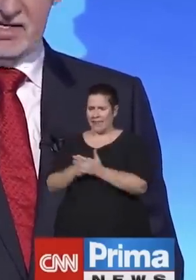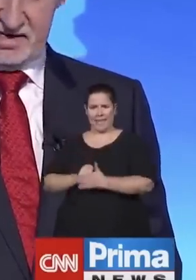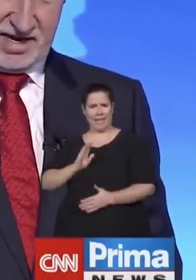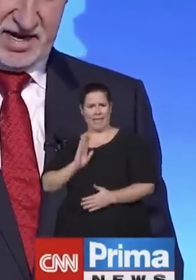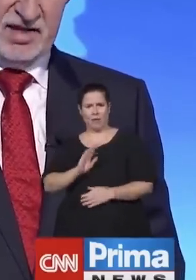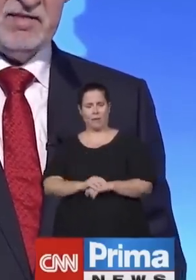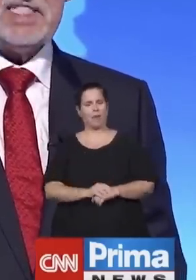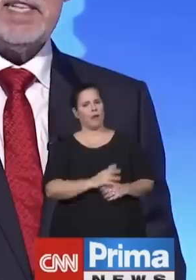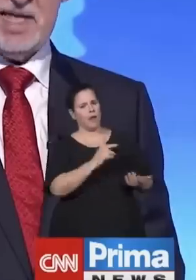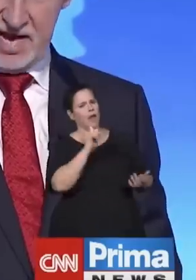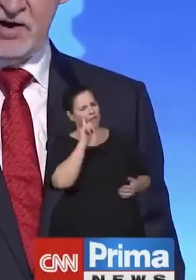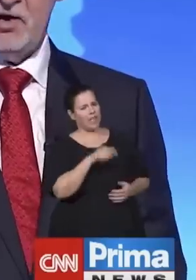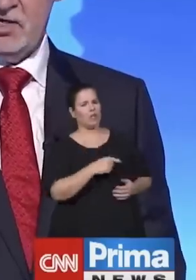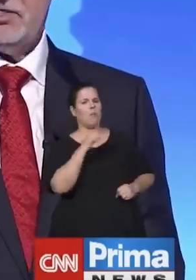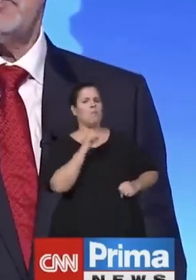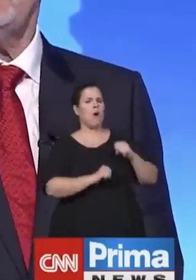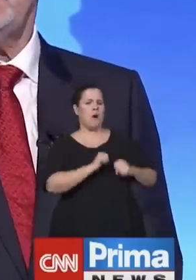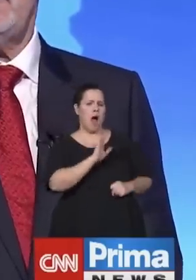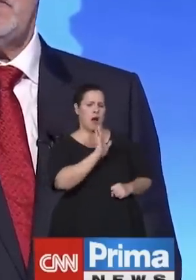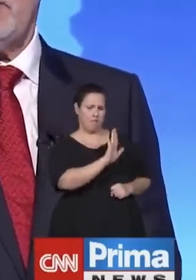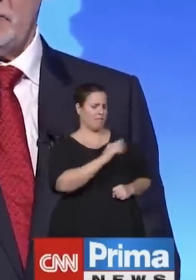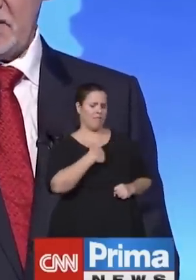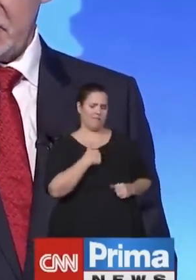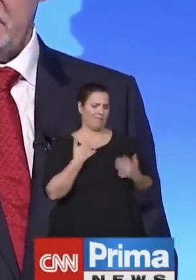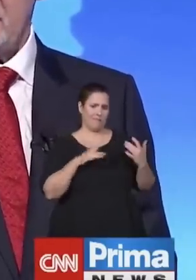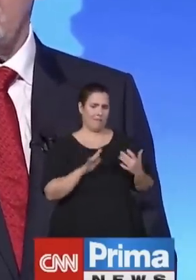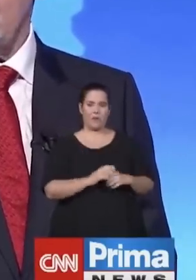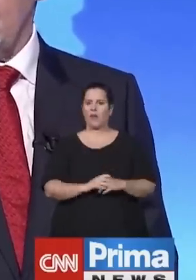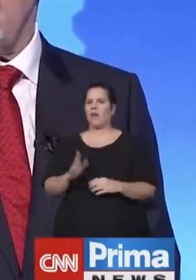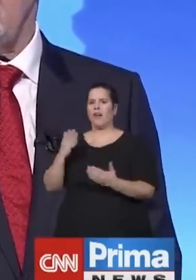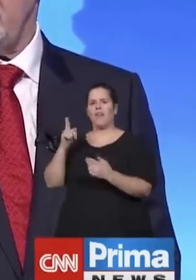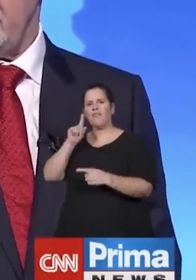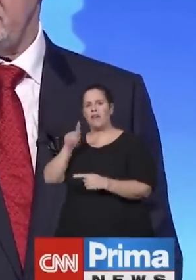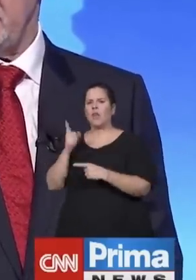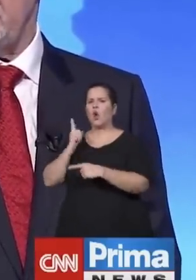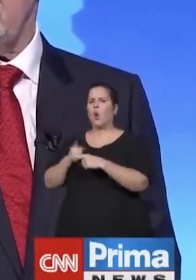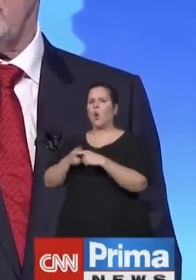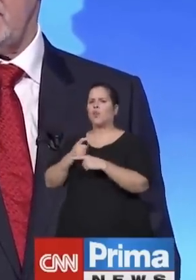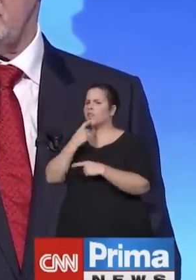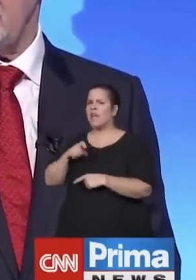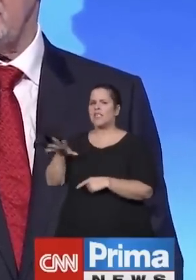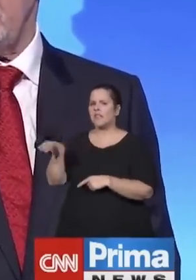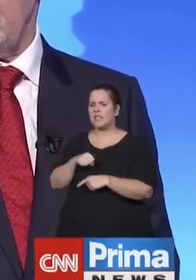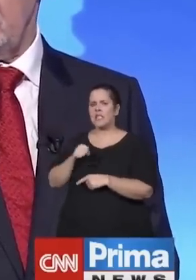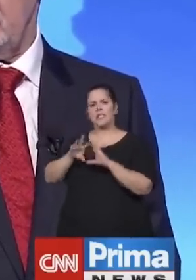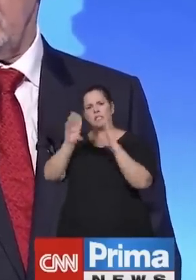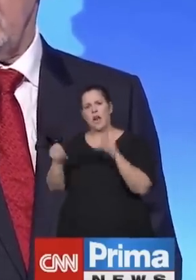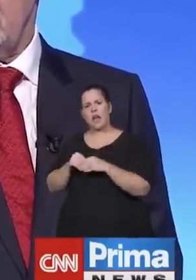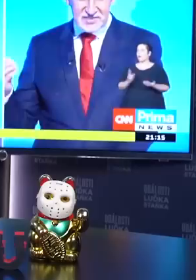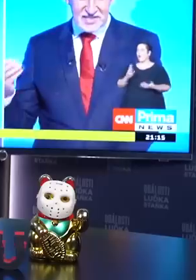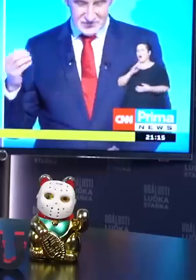Vy jste byli, někdo ví, co to je nomenklatura, jste, tak je to vaše rodina, ne? To byly ty protekční, vás do toho kurzu ani nechtěli vzít, bylo vás tam